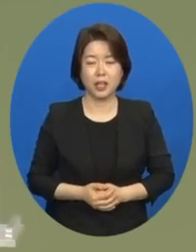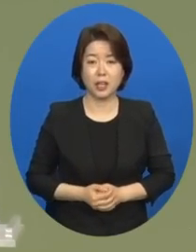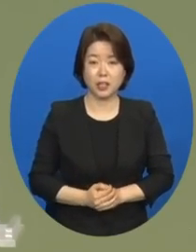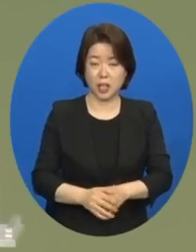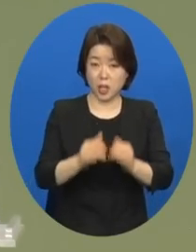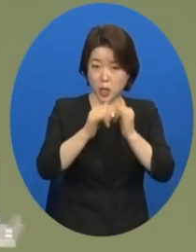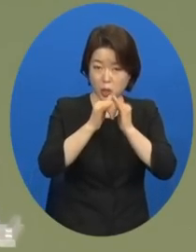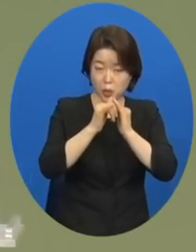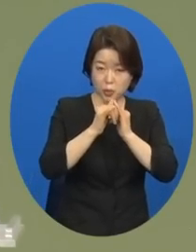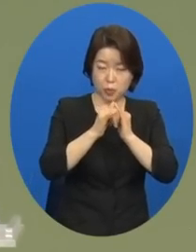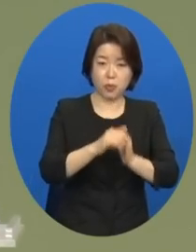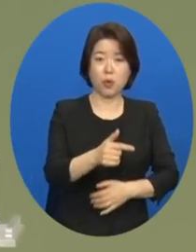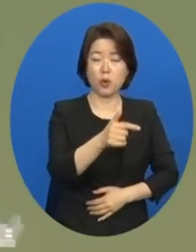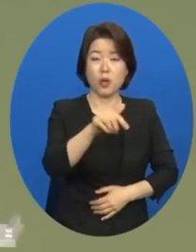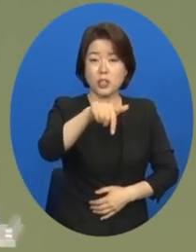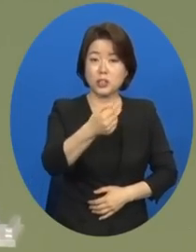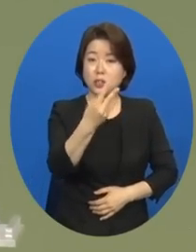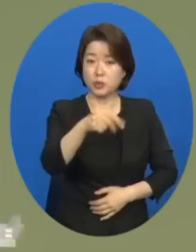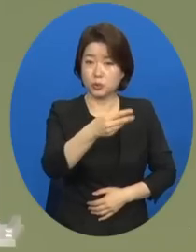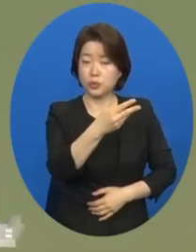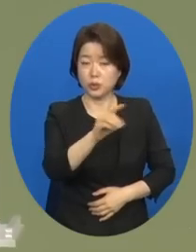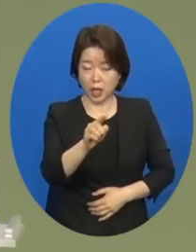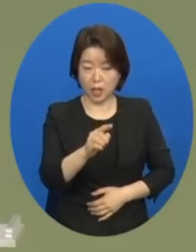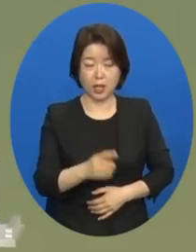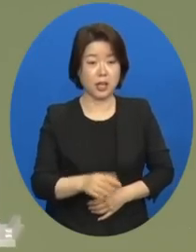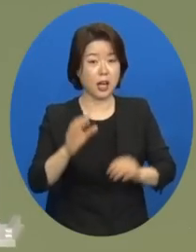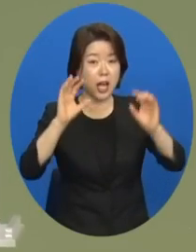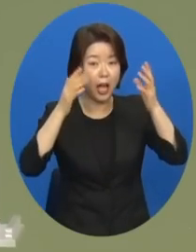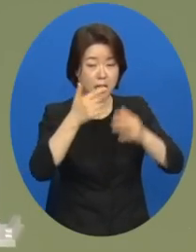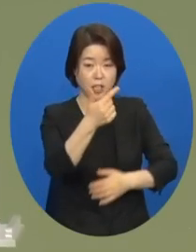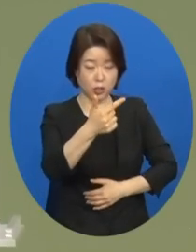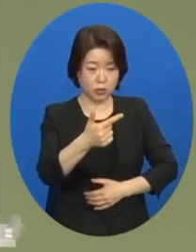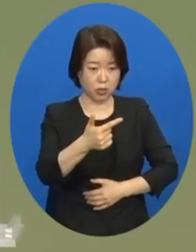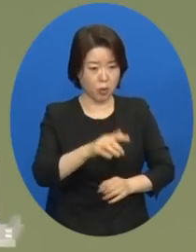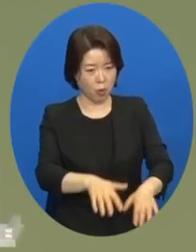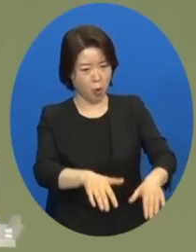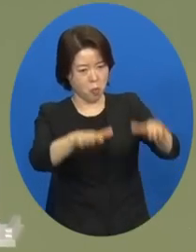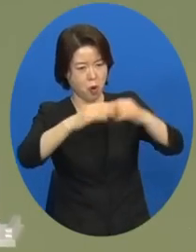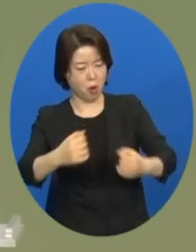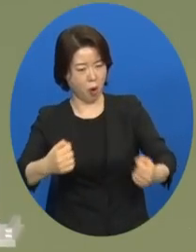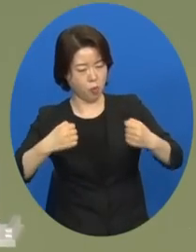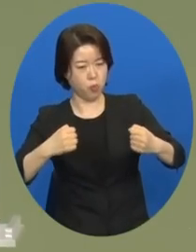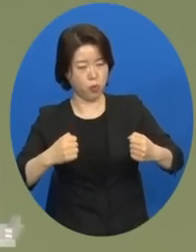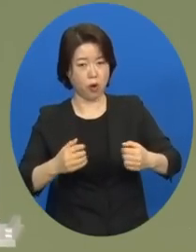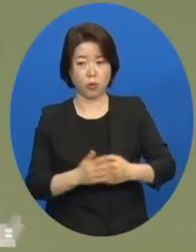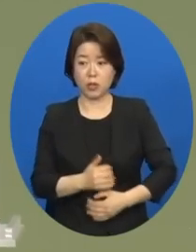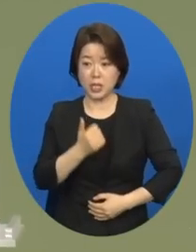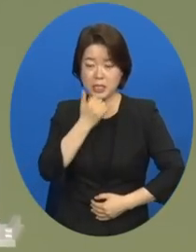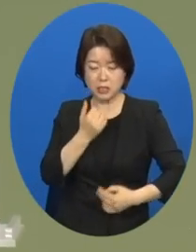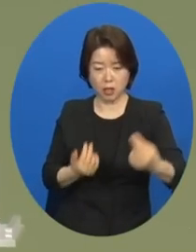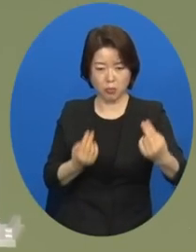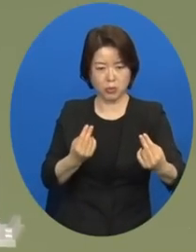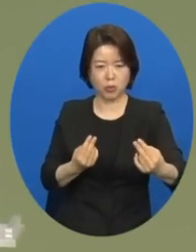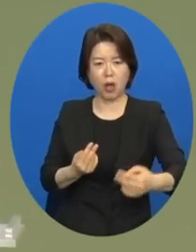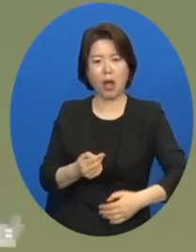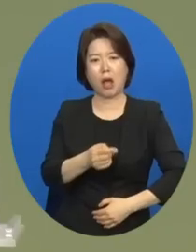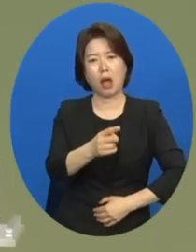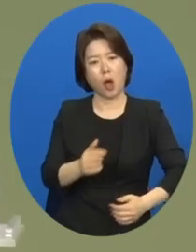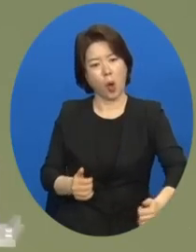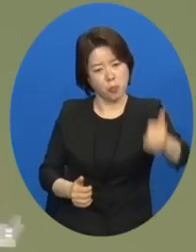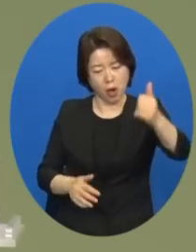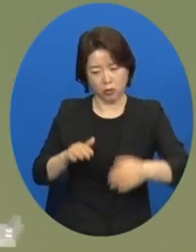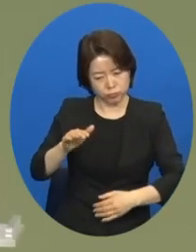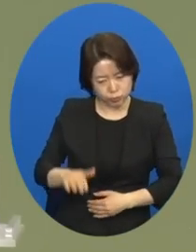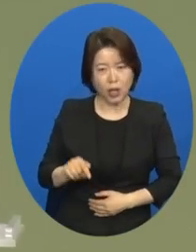포함한 그들의 여섯 아들도 다들 막 강성하고 강성하고 튼튼해서 있었다는 비교가 안 되는 거예요